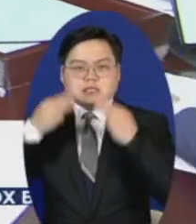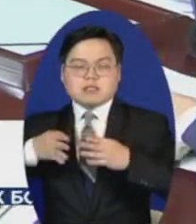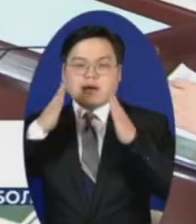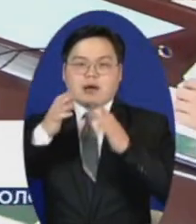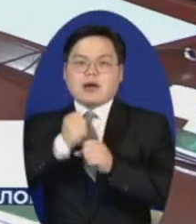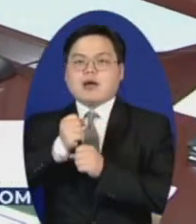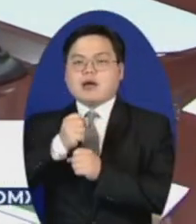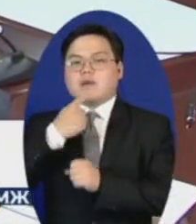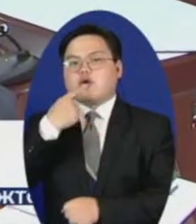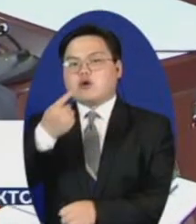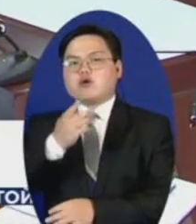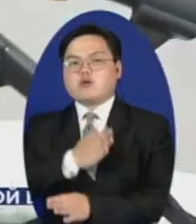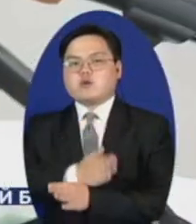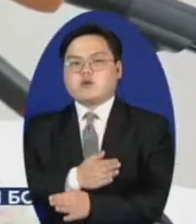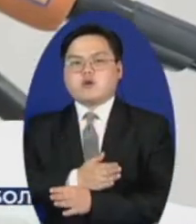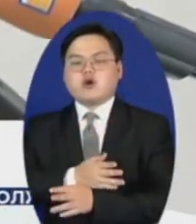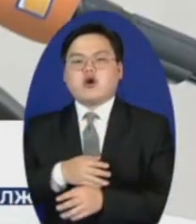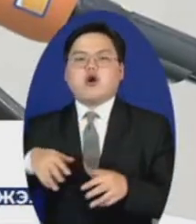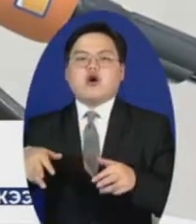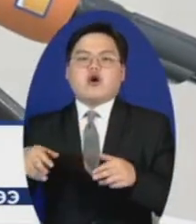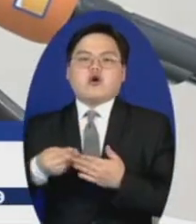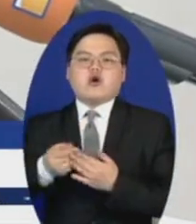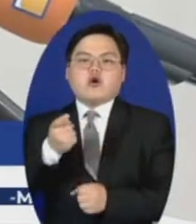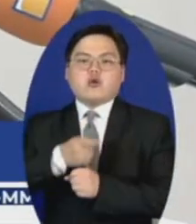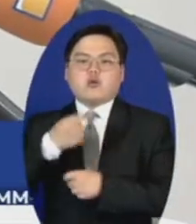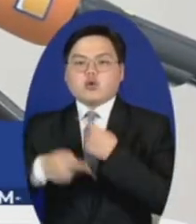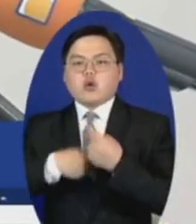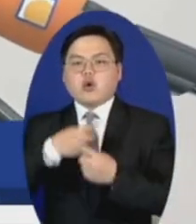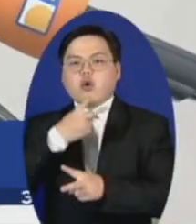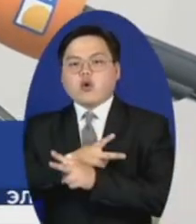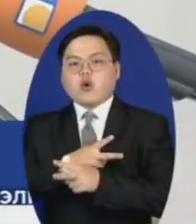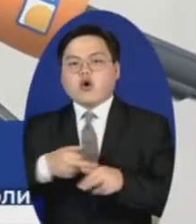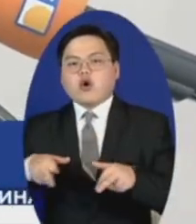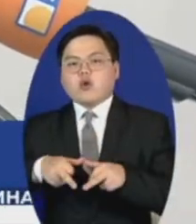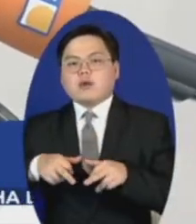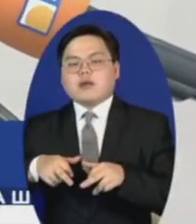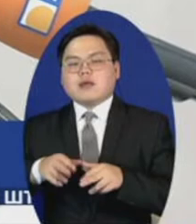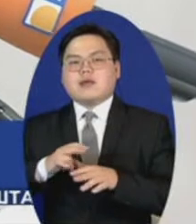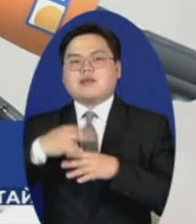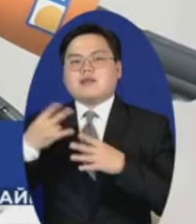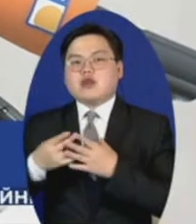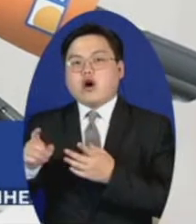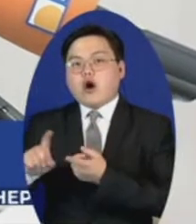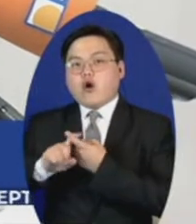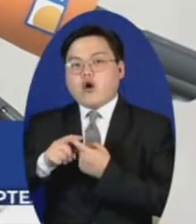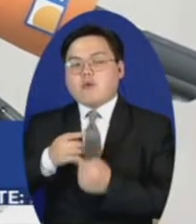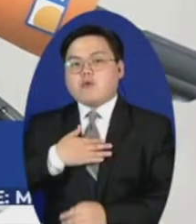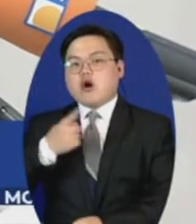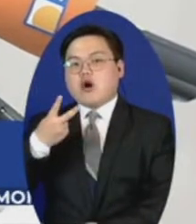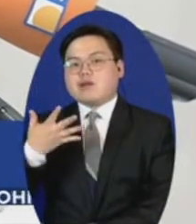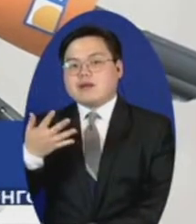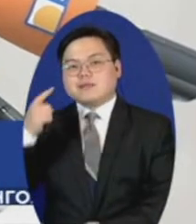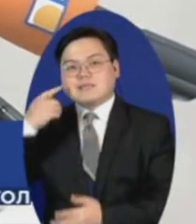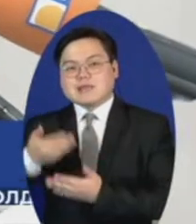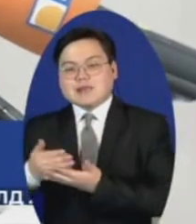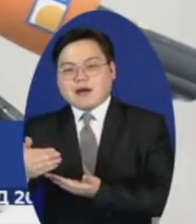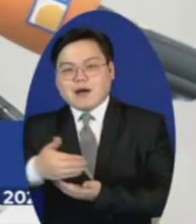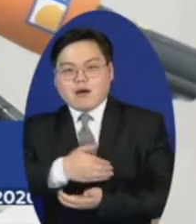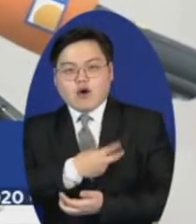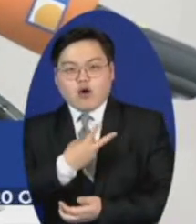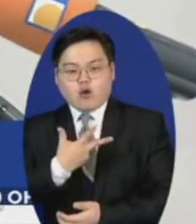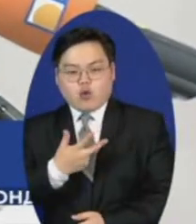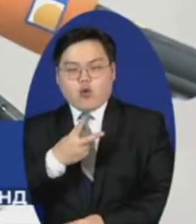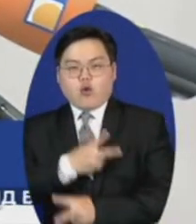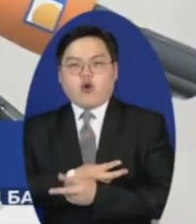ажиллахаа илэрхийллээ. Хөдөлмөрийн тухай хуулийн дээр хөдөлмөрийн бэрхшээлтэй иргэдийн нэгдсэн холбооноос би нийт 25 санал авсан. 23-ыг нь хуулиндаа тусгаж